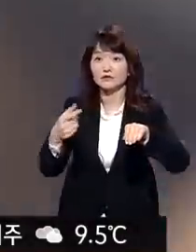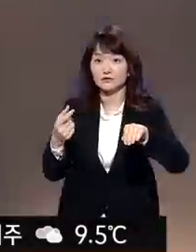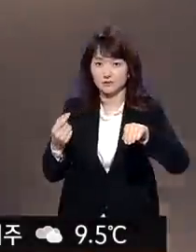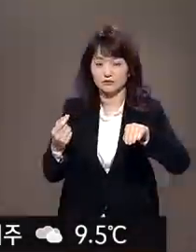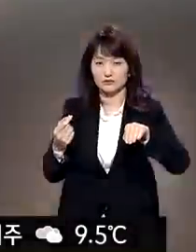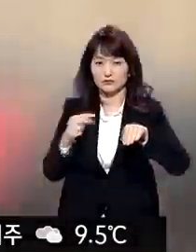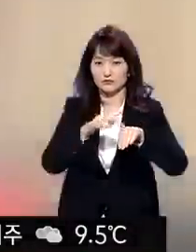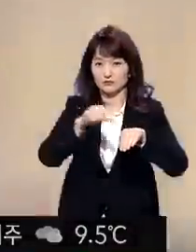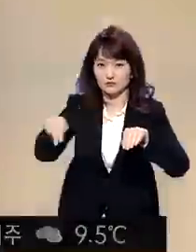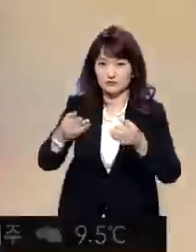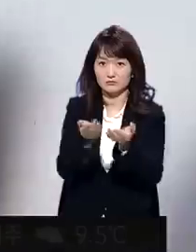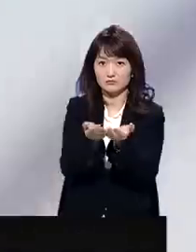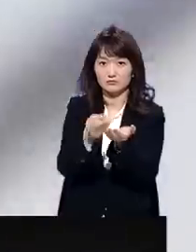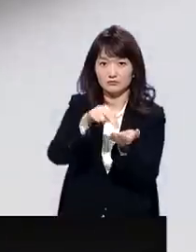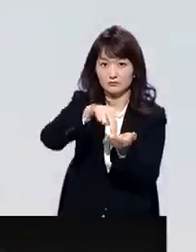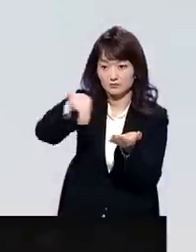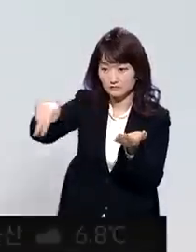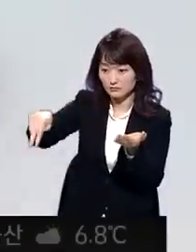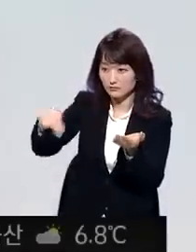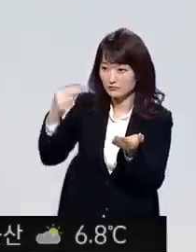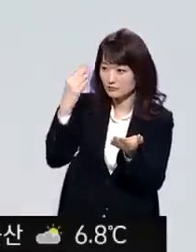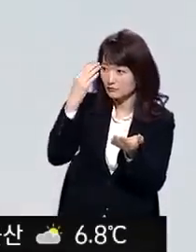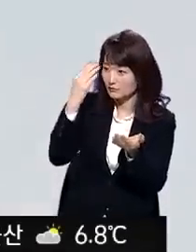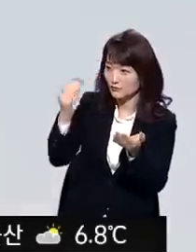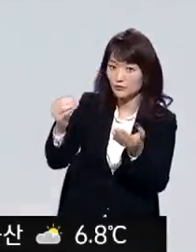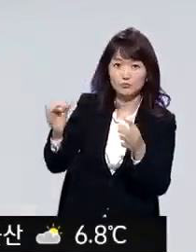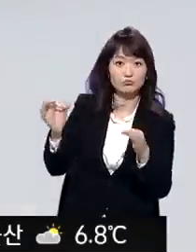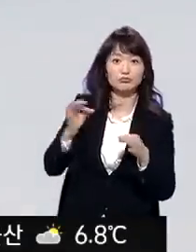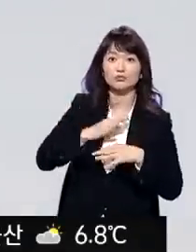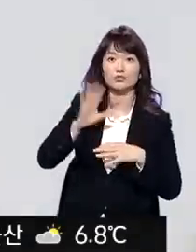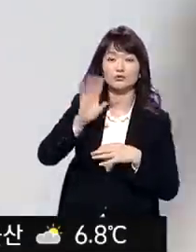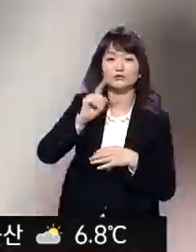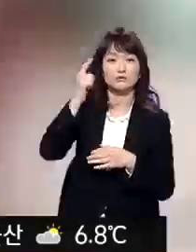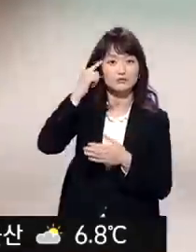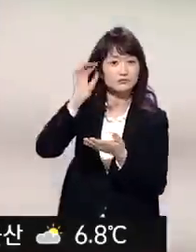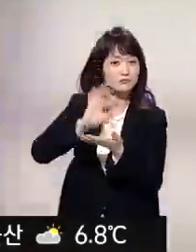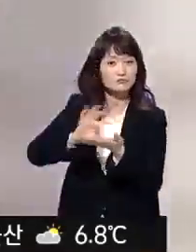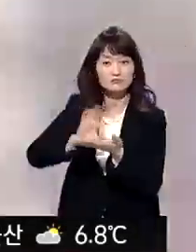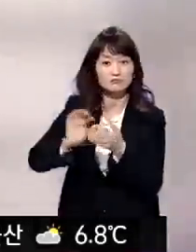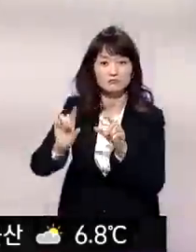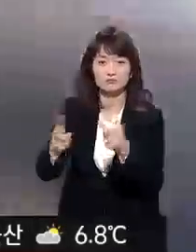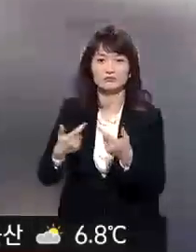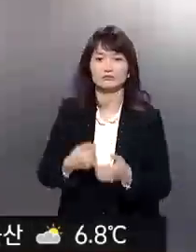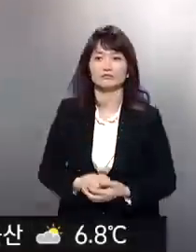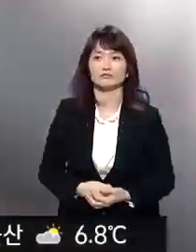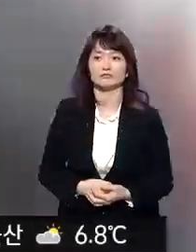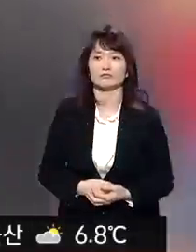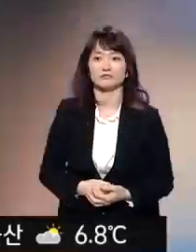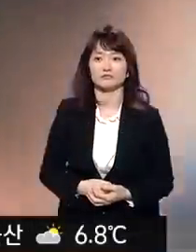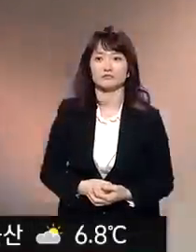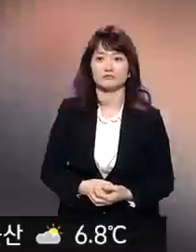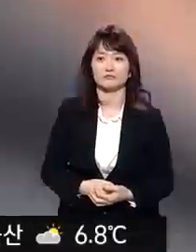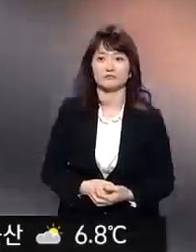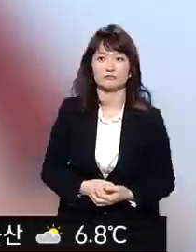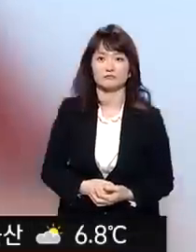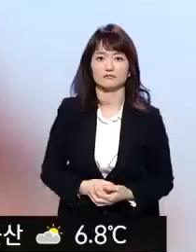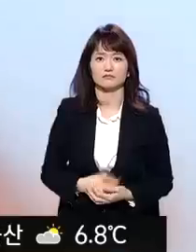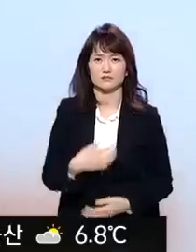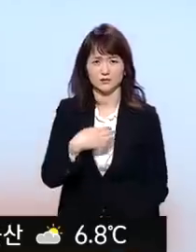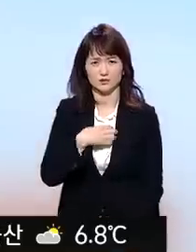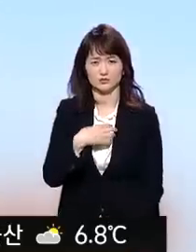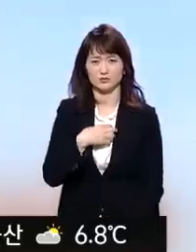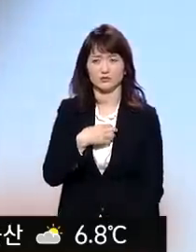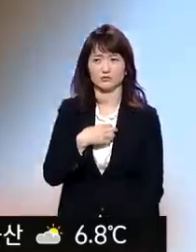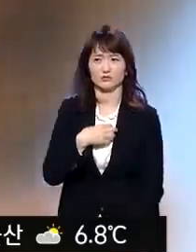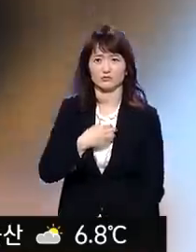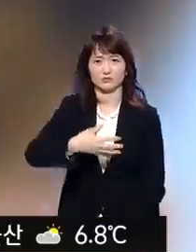합니다. 바이킹 타고 있는 사람들은요, 놀라지도 않고 별 신경도 안 쓰는 것 같습니다. 어우, 그래도 뭐 너무 위험해.